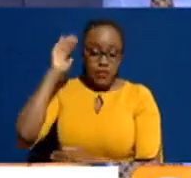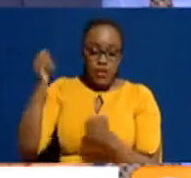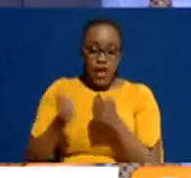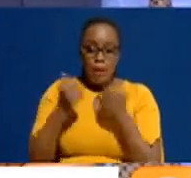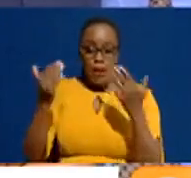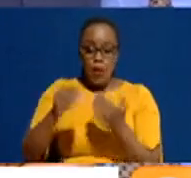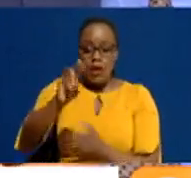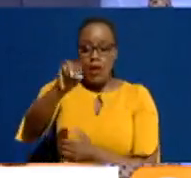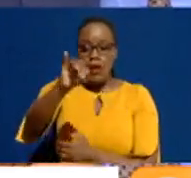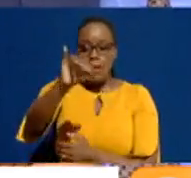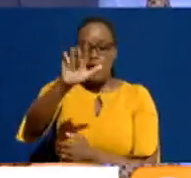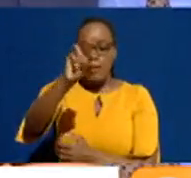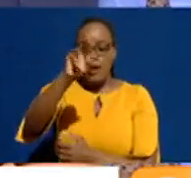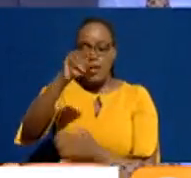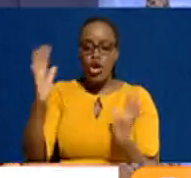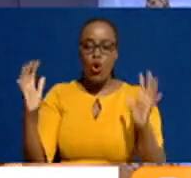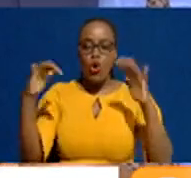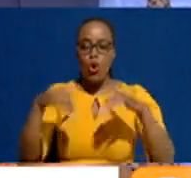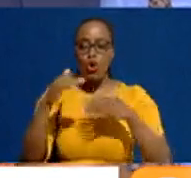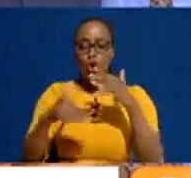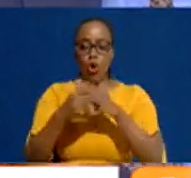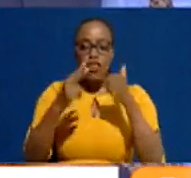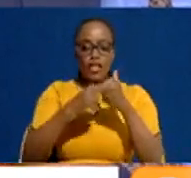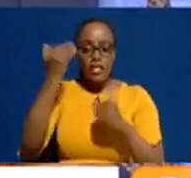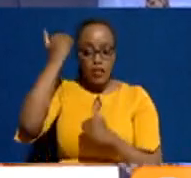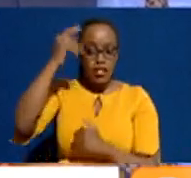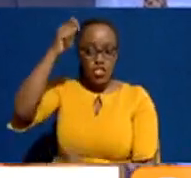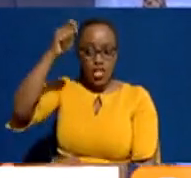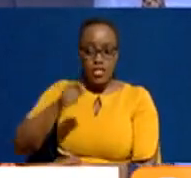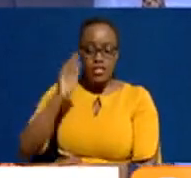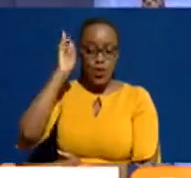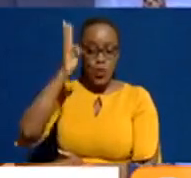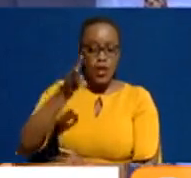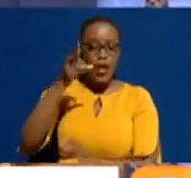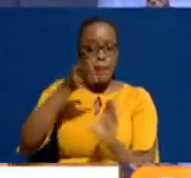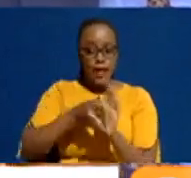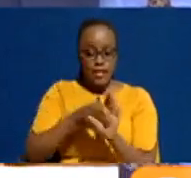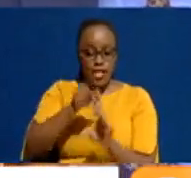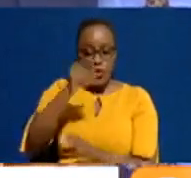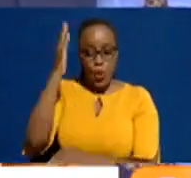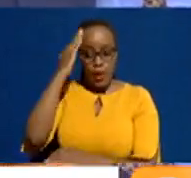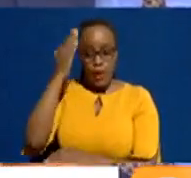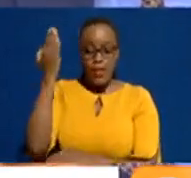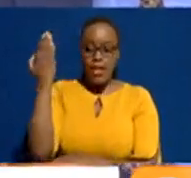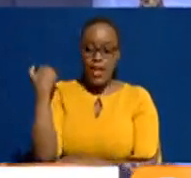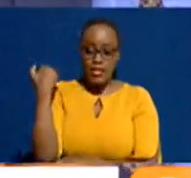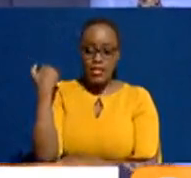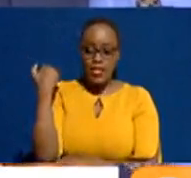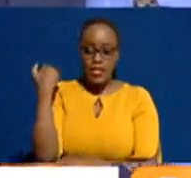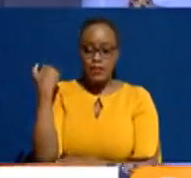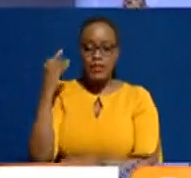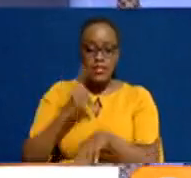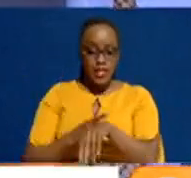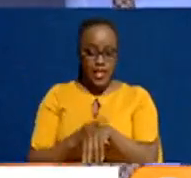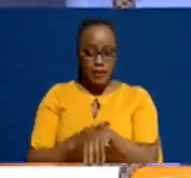at the Milimani Ceremonial Hall. All the seven judges are expected to participate. Remember, in the last